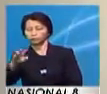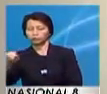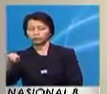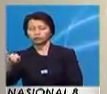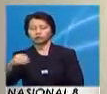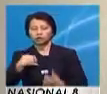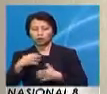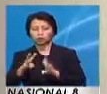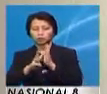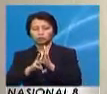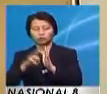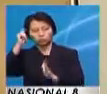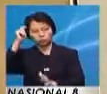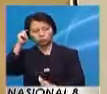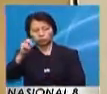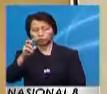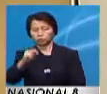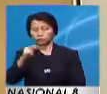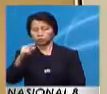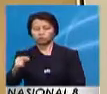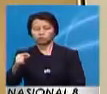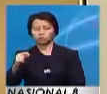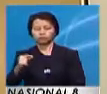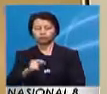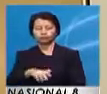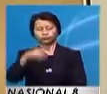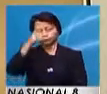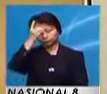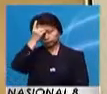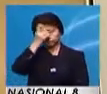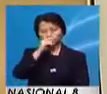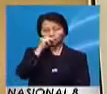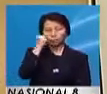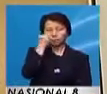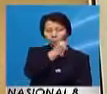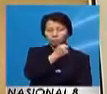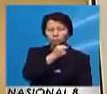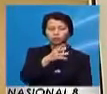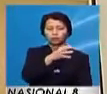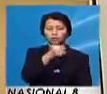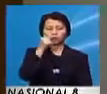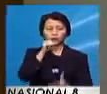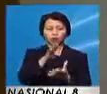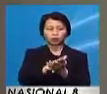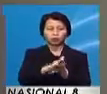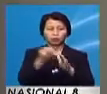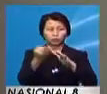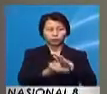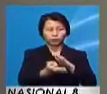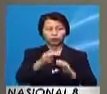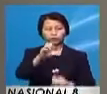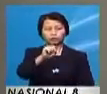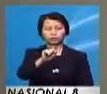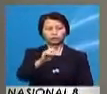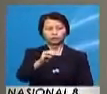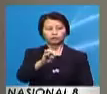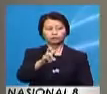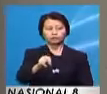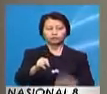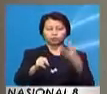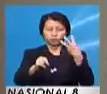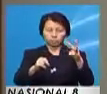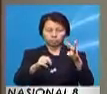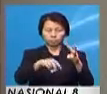diwakili peguam Eng Xiao Sun. Datuk Seri Najib dan Datin Seri Rosmah memfailkan saman itu pada 16